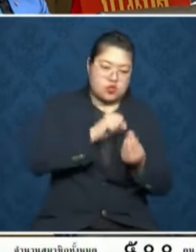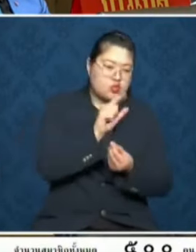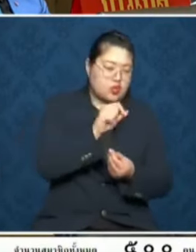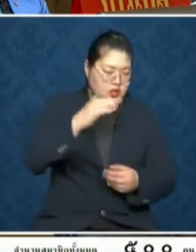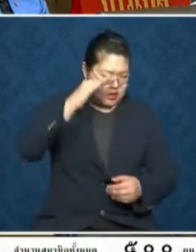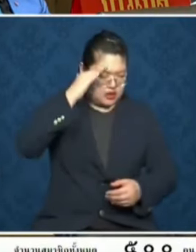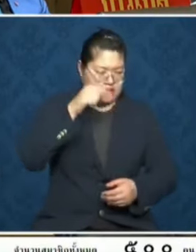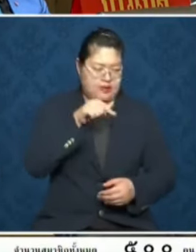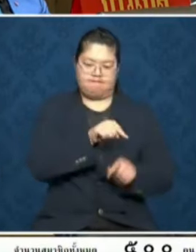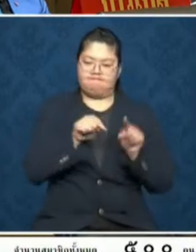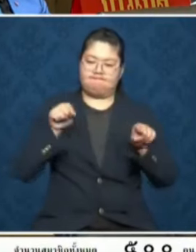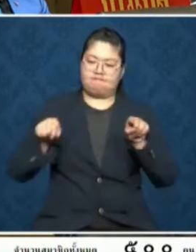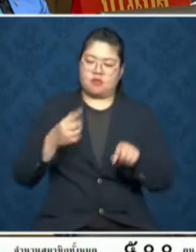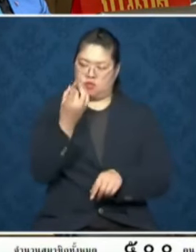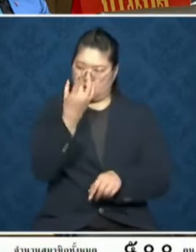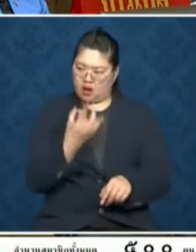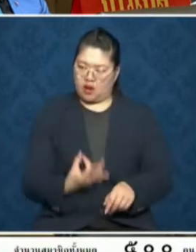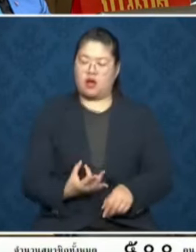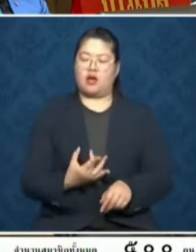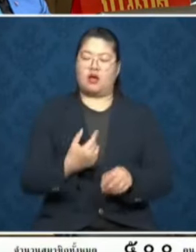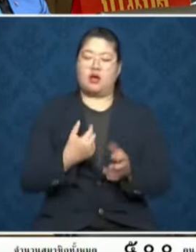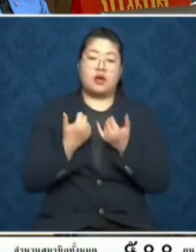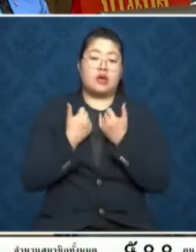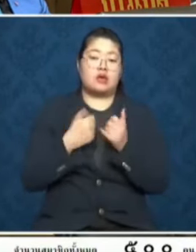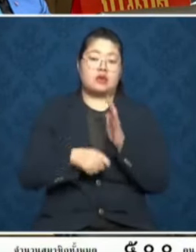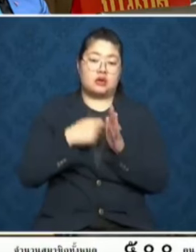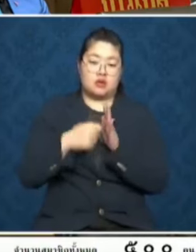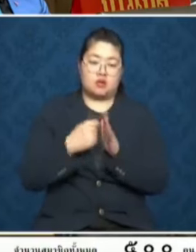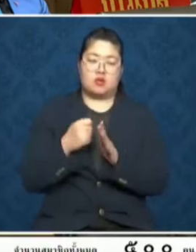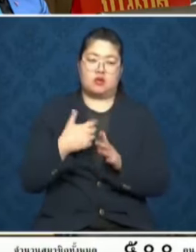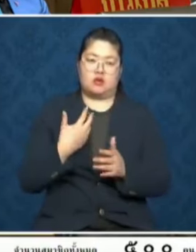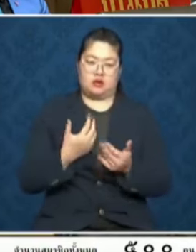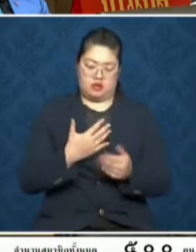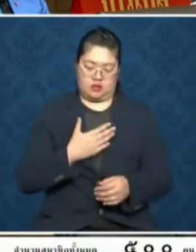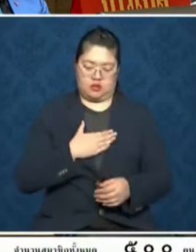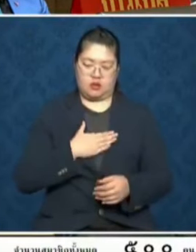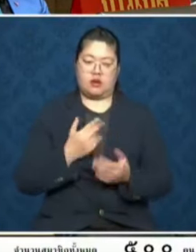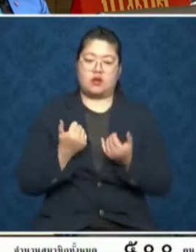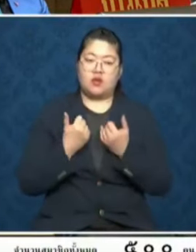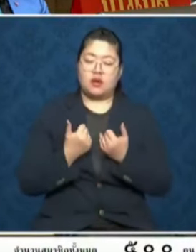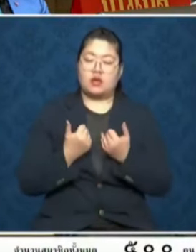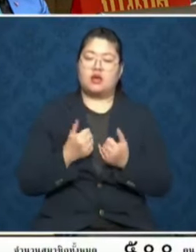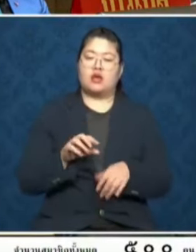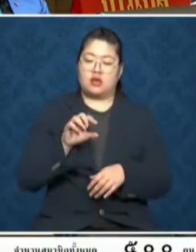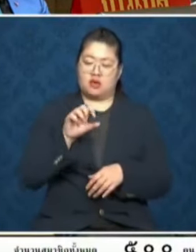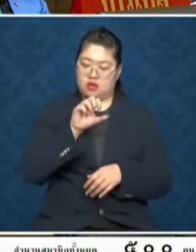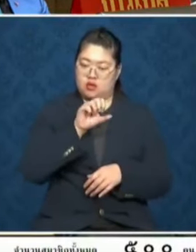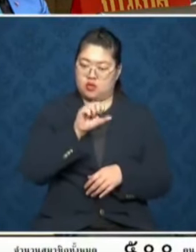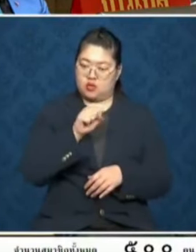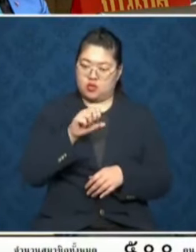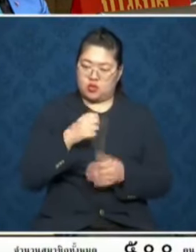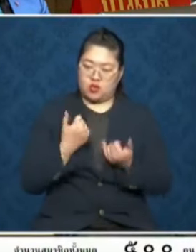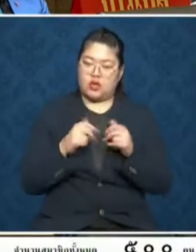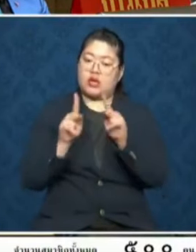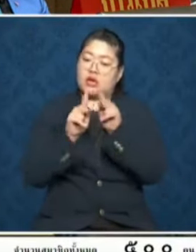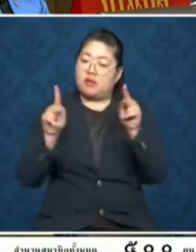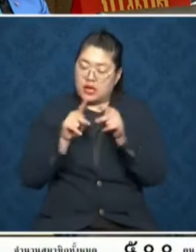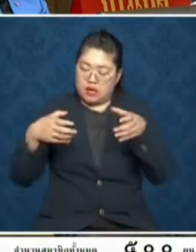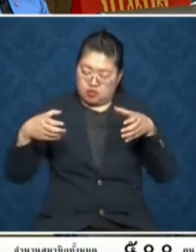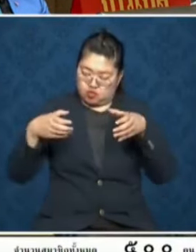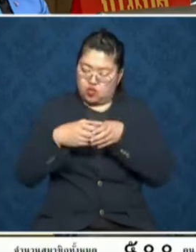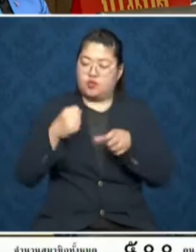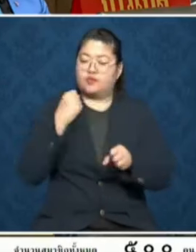านี้มีอะไรบ้างนี่จึงเป็นสาเหตุค่ะที่ต้องทำให้สภามีความจำเป็นต้องตั้งกรรมาธิการขึ้นมา